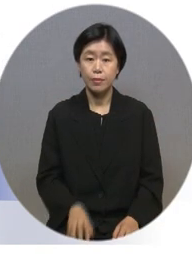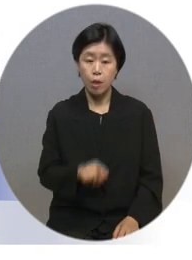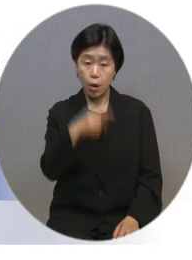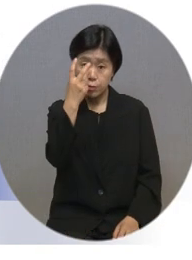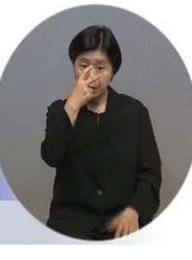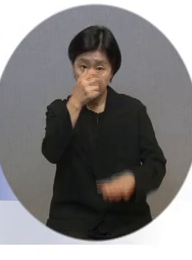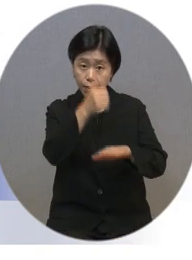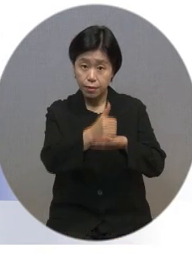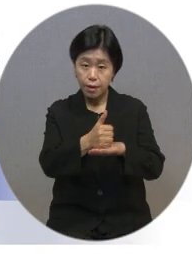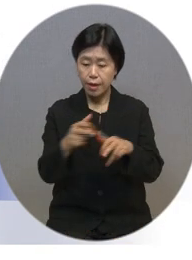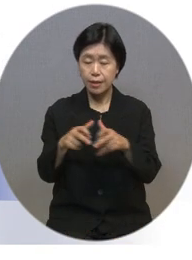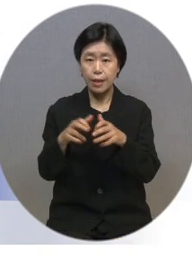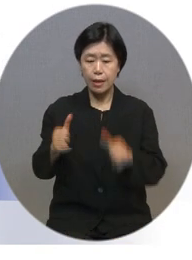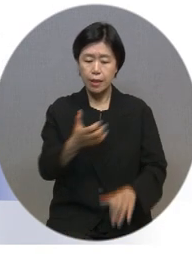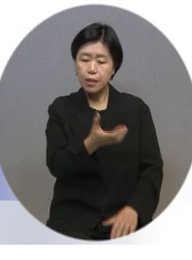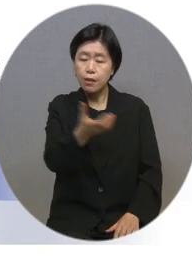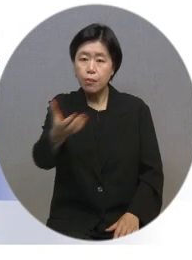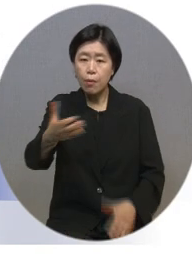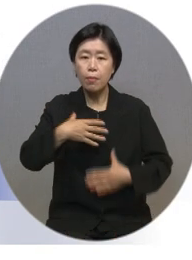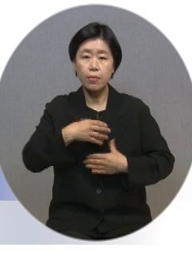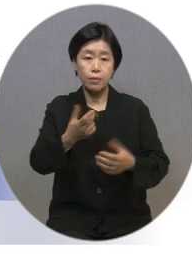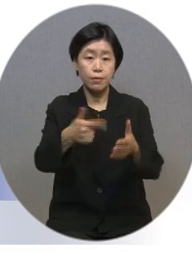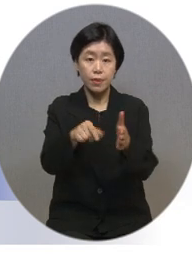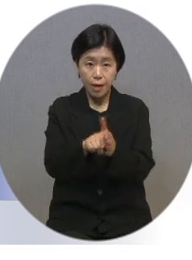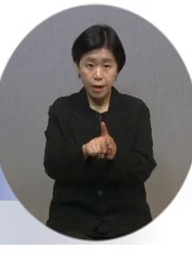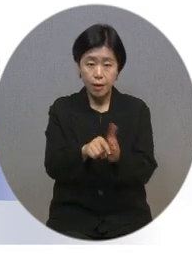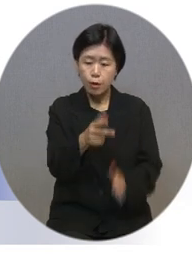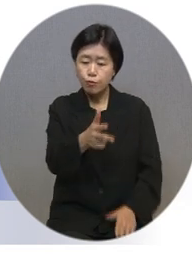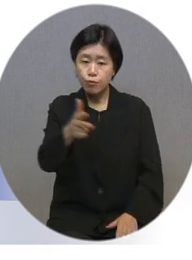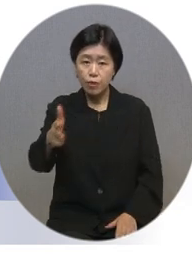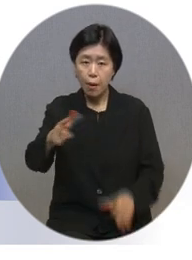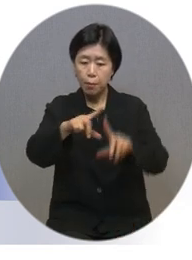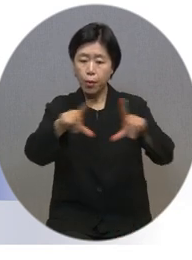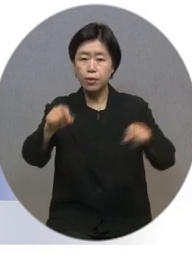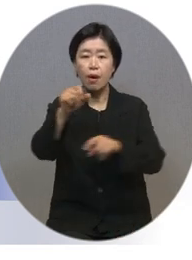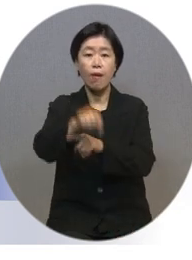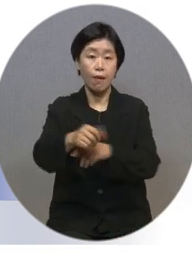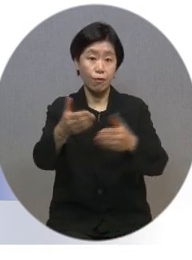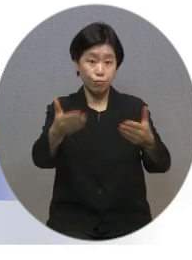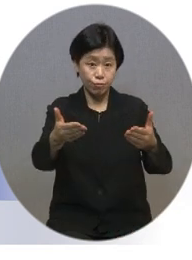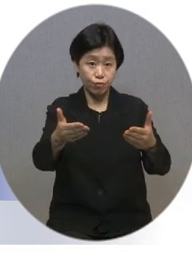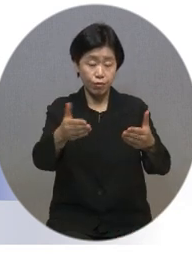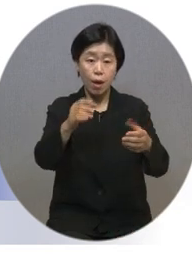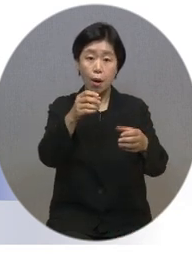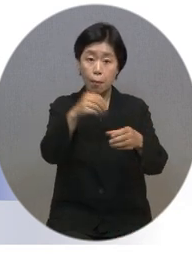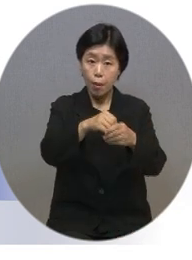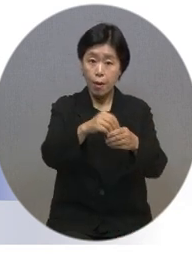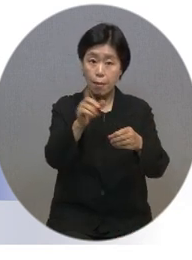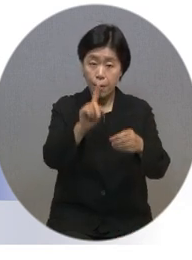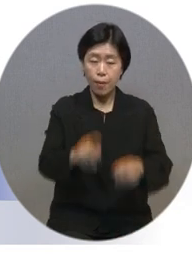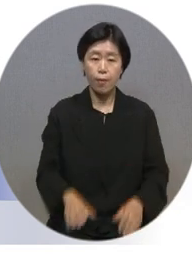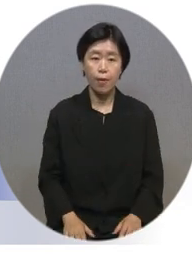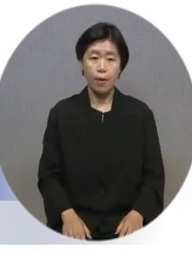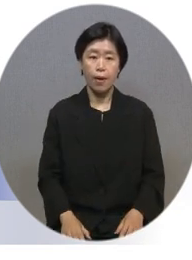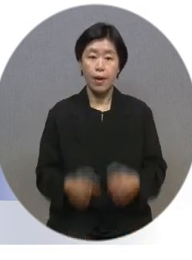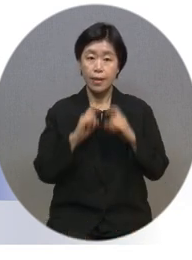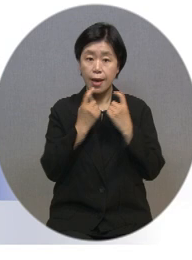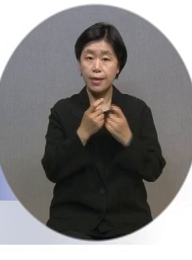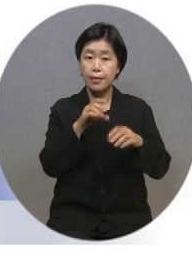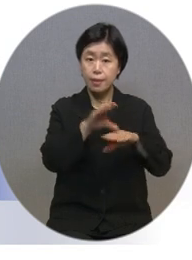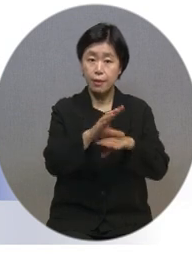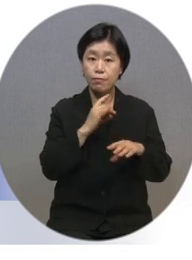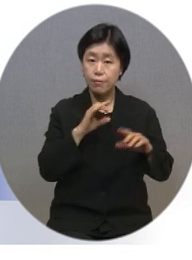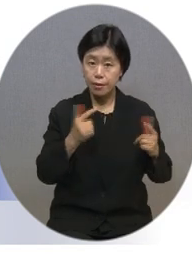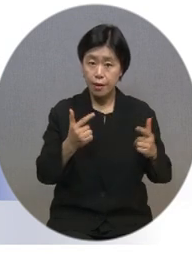조사결과 장애인 이동 편의를 위한 장애인 주차구역 주차 표지 발급 대상에는 장애인이 소유한 자동차뿐만